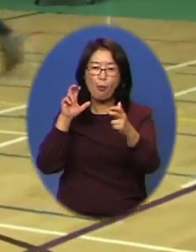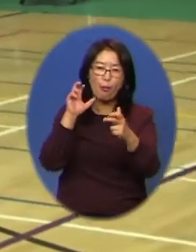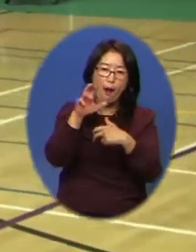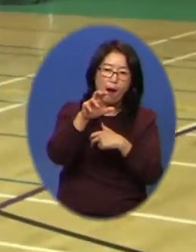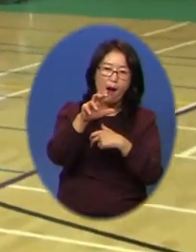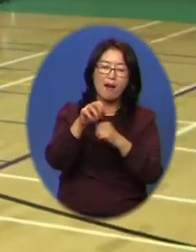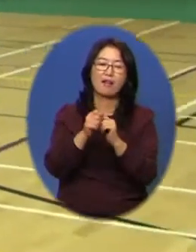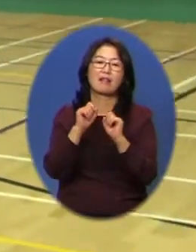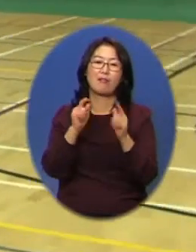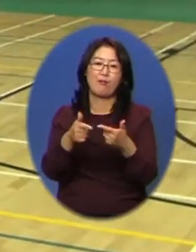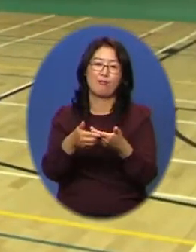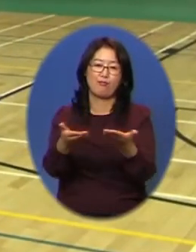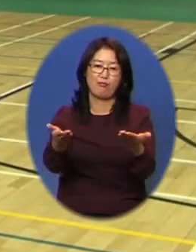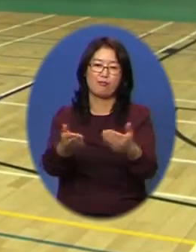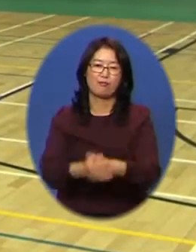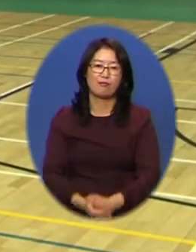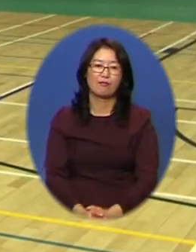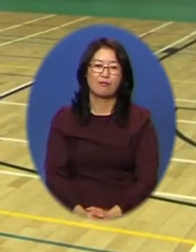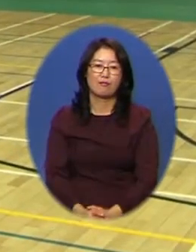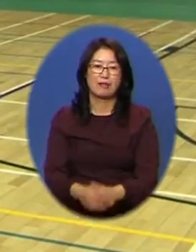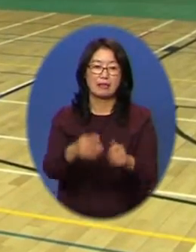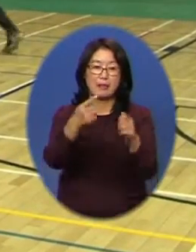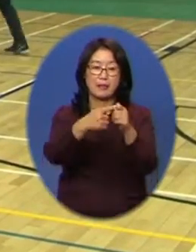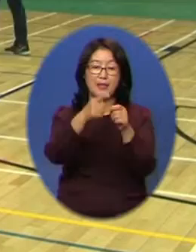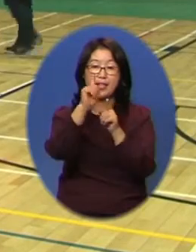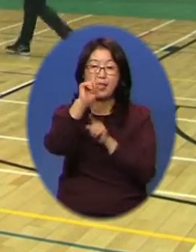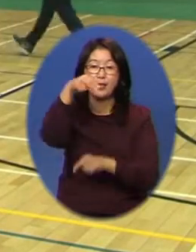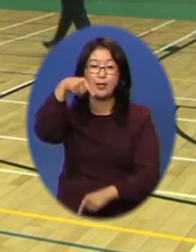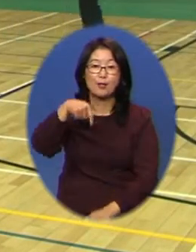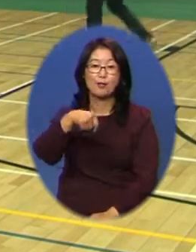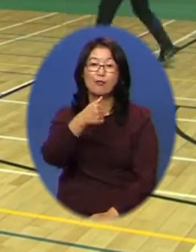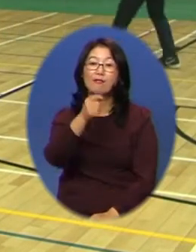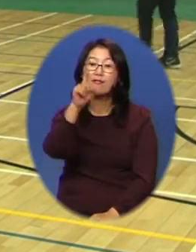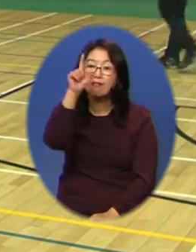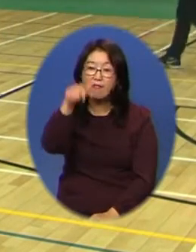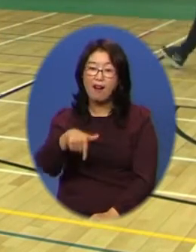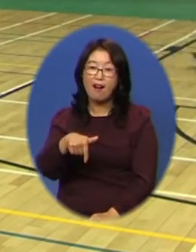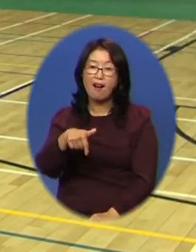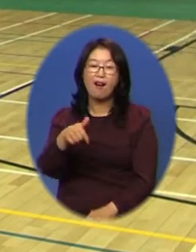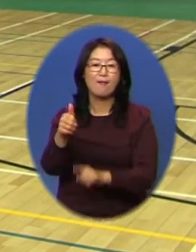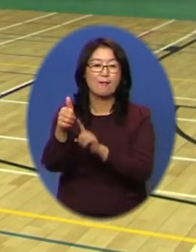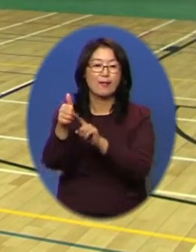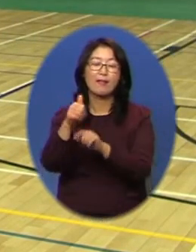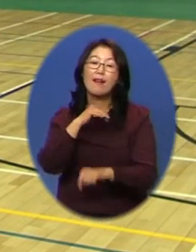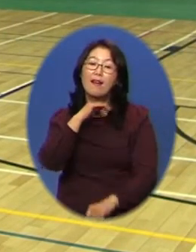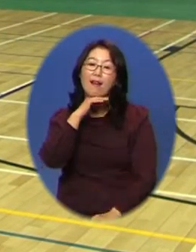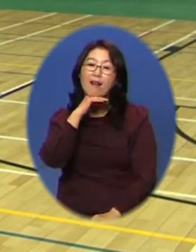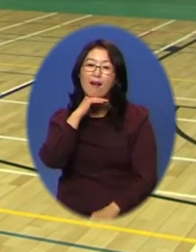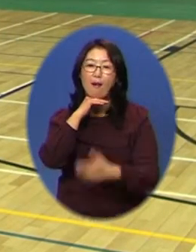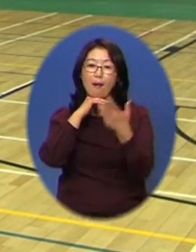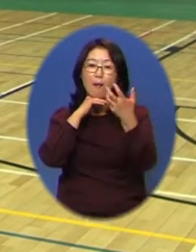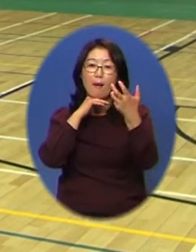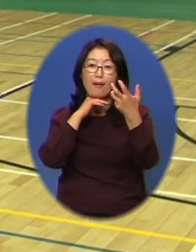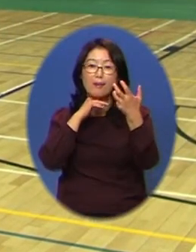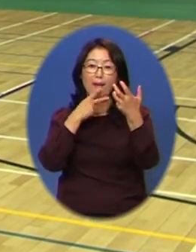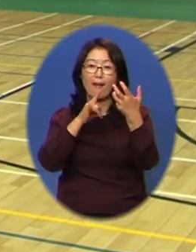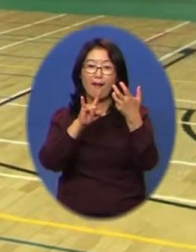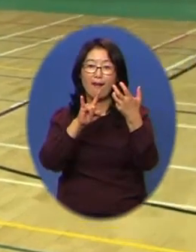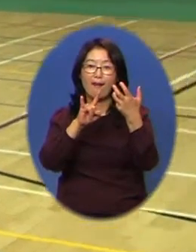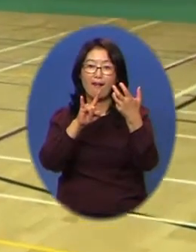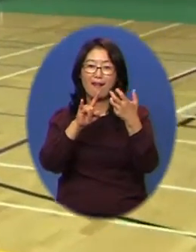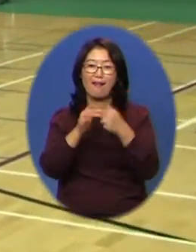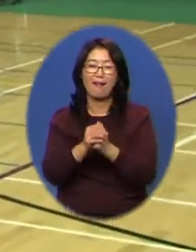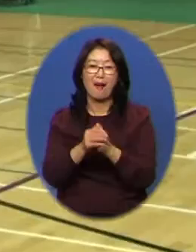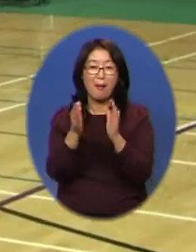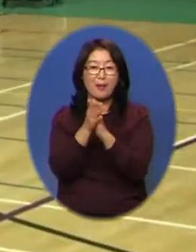주겠습니다. 첫 번째로 이수학 어르신인데요. 이수학 어르신은 연령대가 아마 80대가 다 된 것 같습니다.